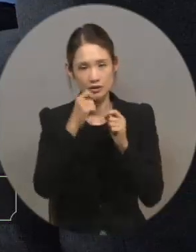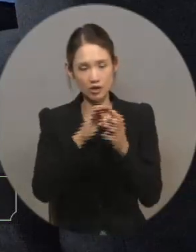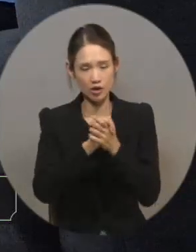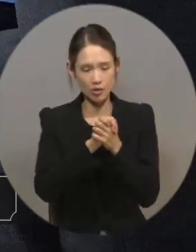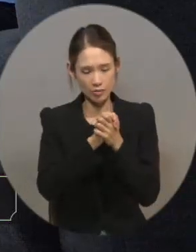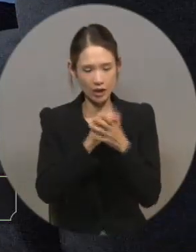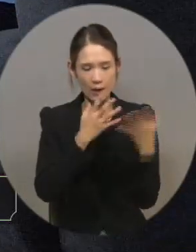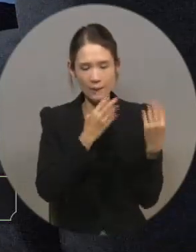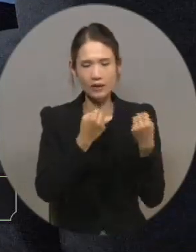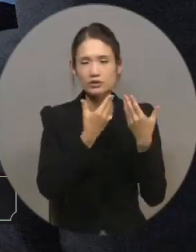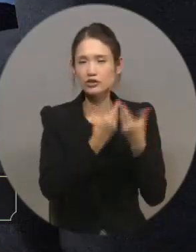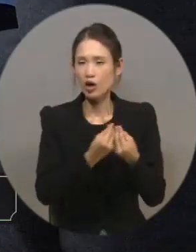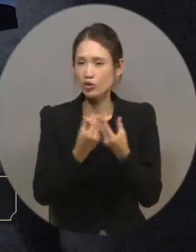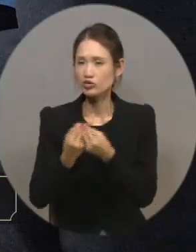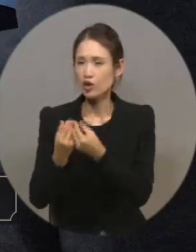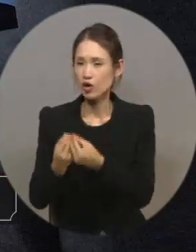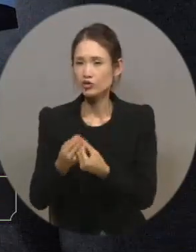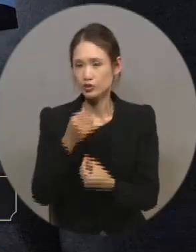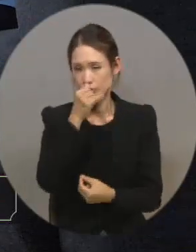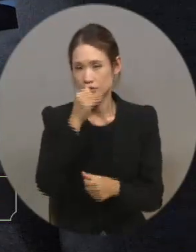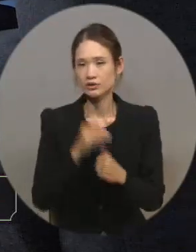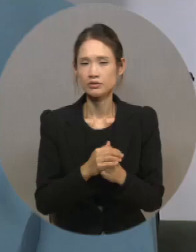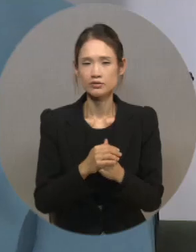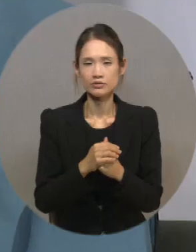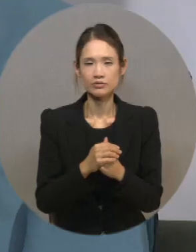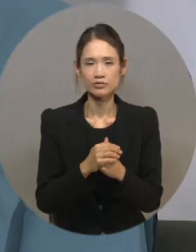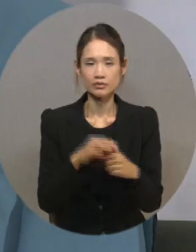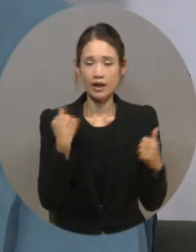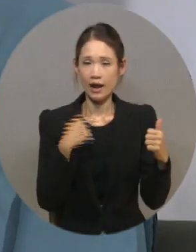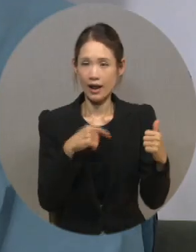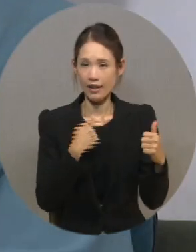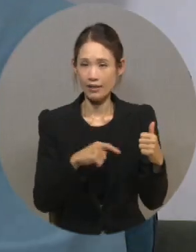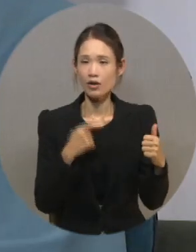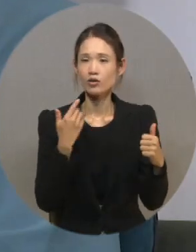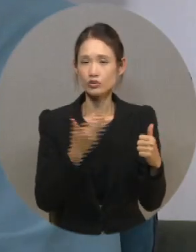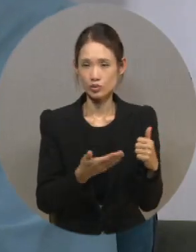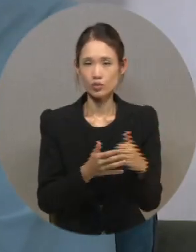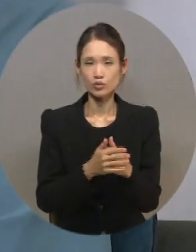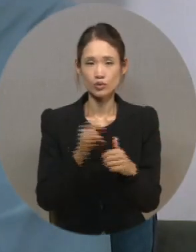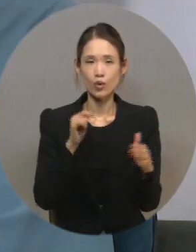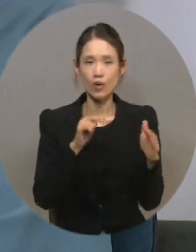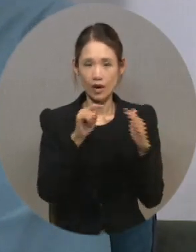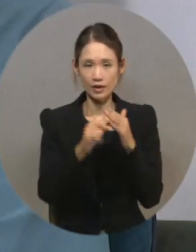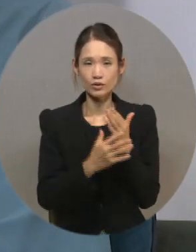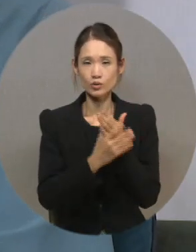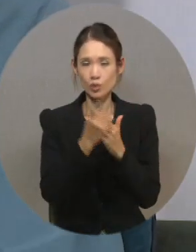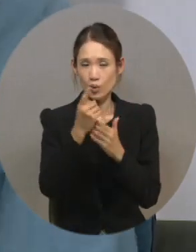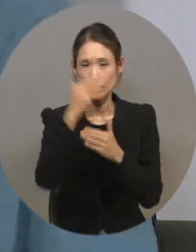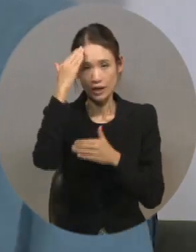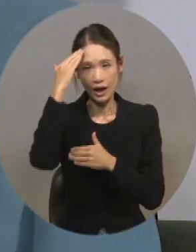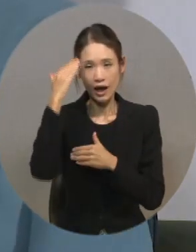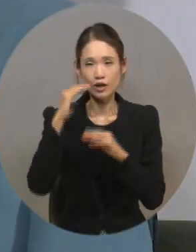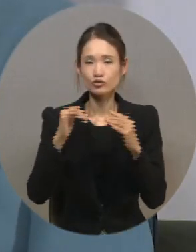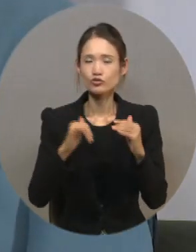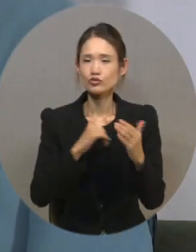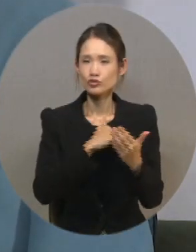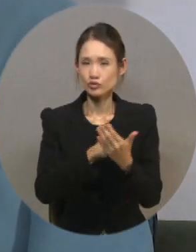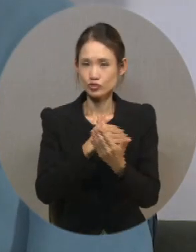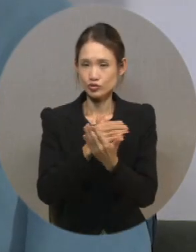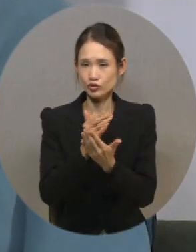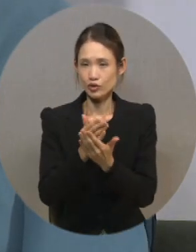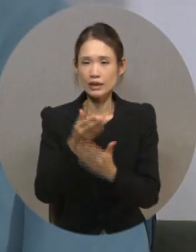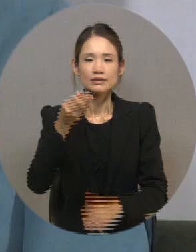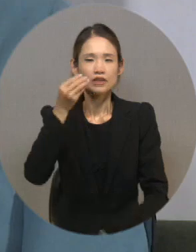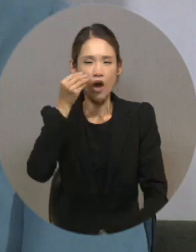많은 경우가 있잖아요. 그런 것들을 가르쳐주고 그다음에 가서는 또 통일 한국까지 이렇게 가르쳐주는 적응